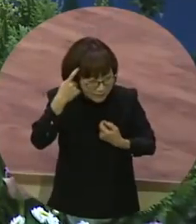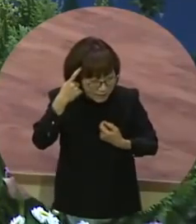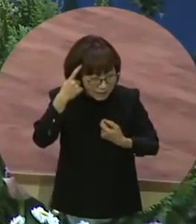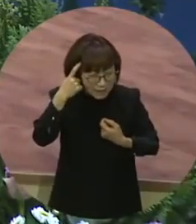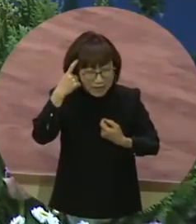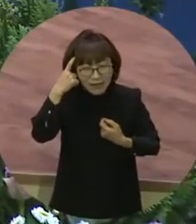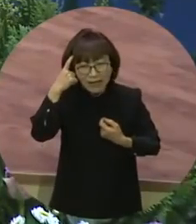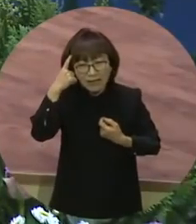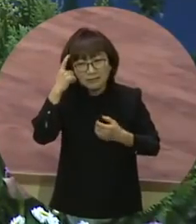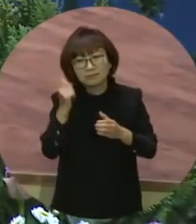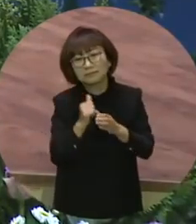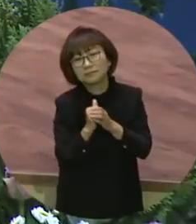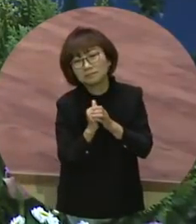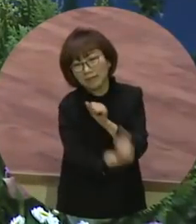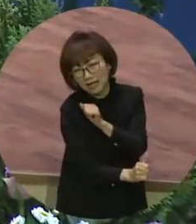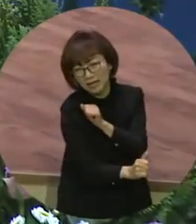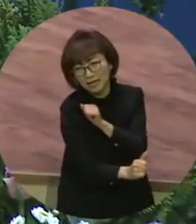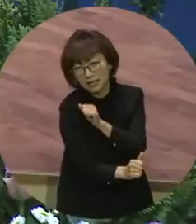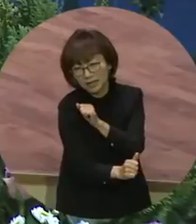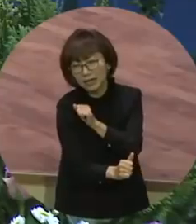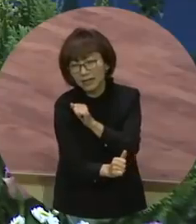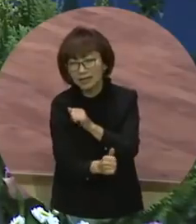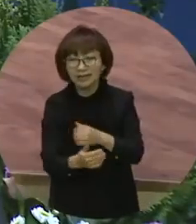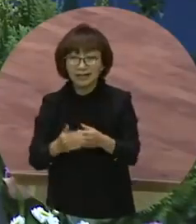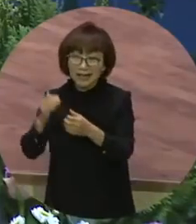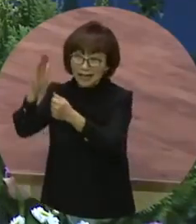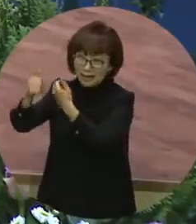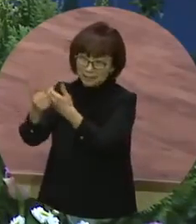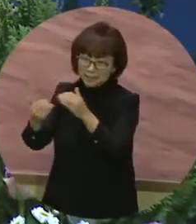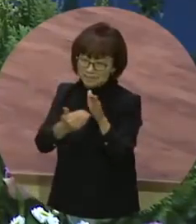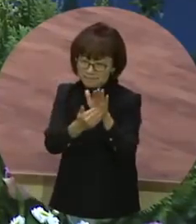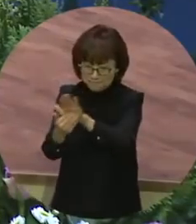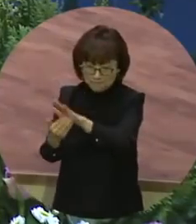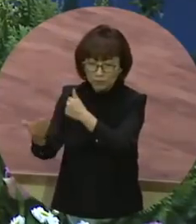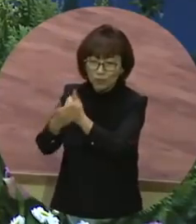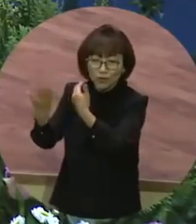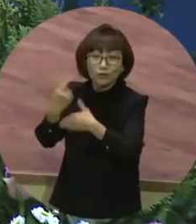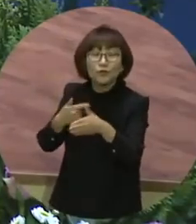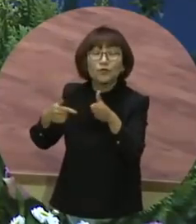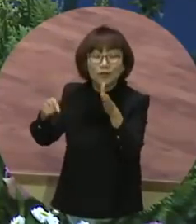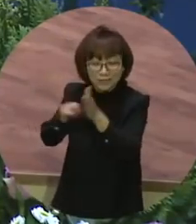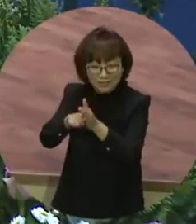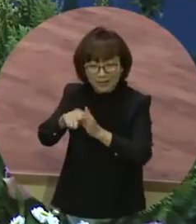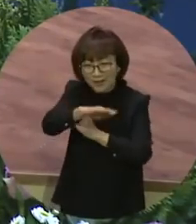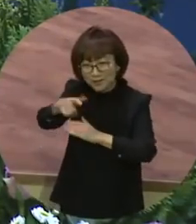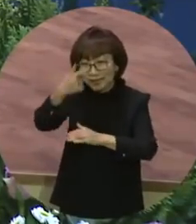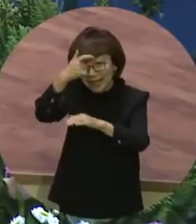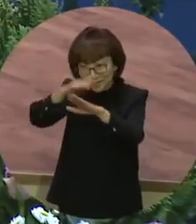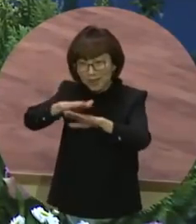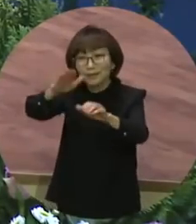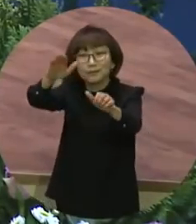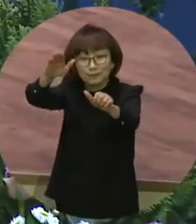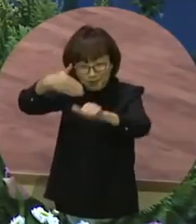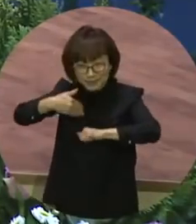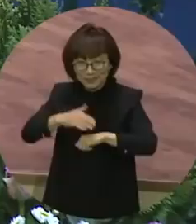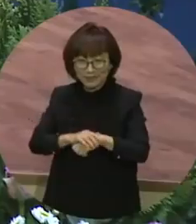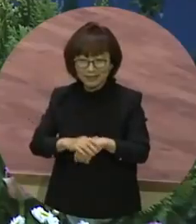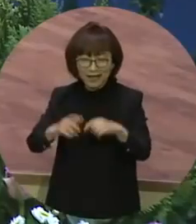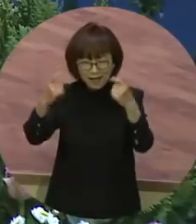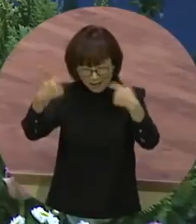자, 예배를 통해서요, 여러분, 언약을 날마다 새롭게 붙잡는 시간 되기 바랍니다. 새롭게